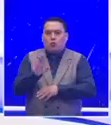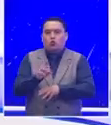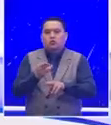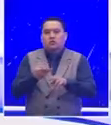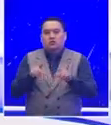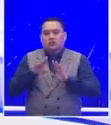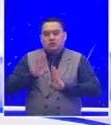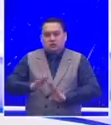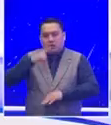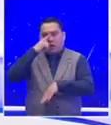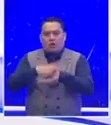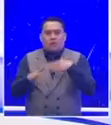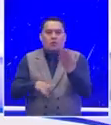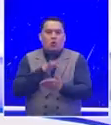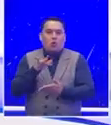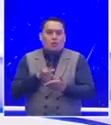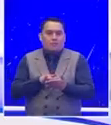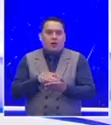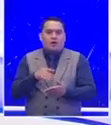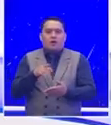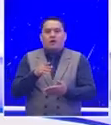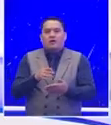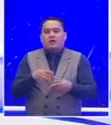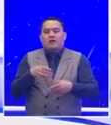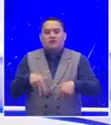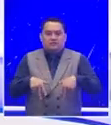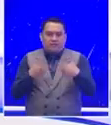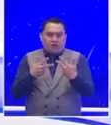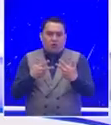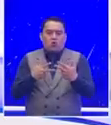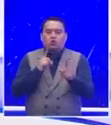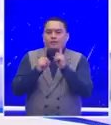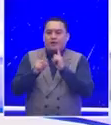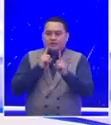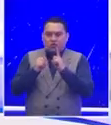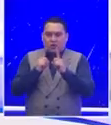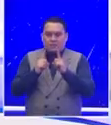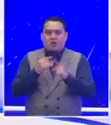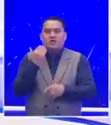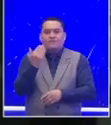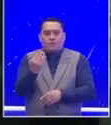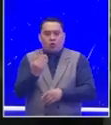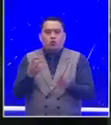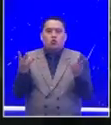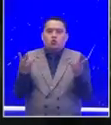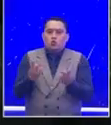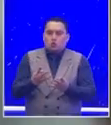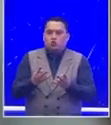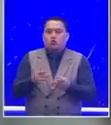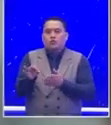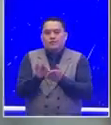озвучил заместитель акима города Бахтияр Макен в прямом эфире во время пресс-конференции. По его словам, это необходимая